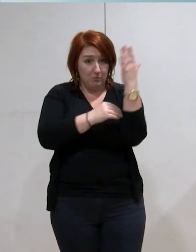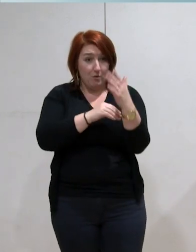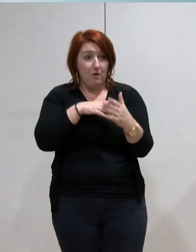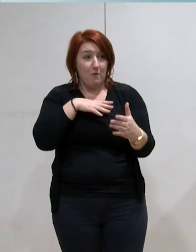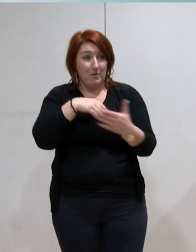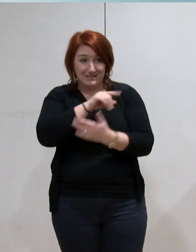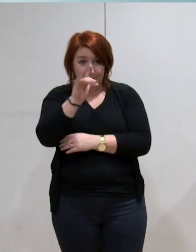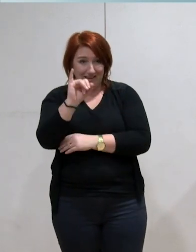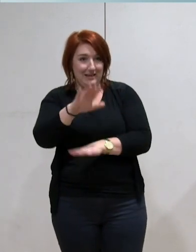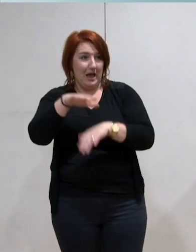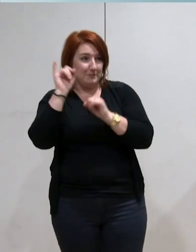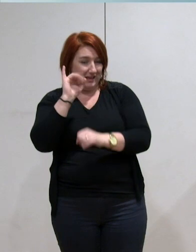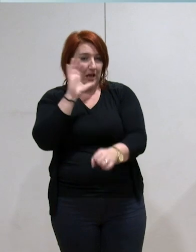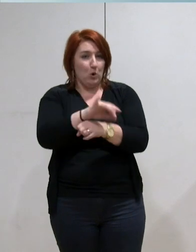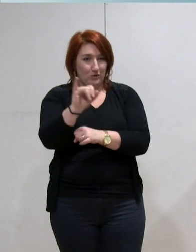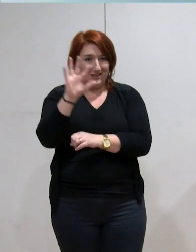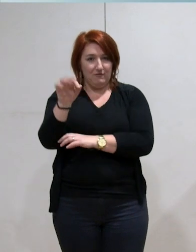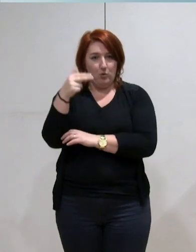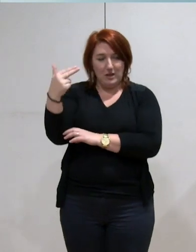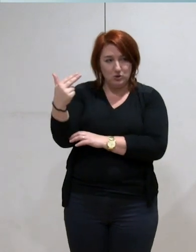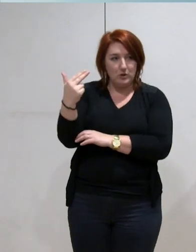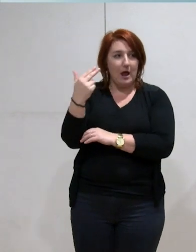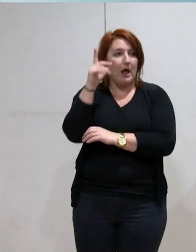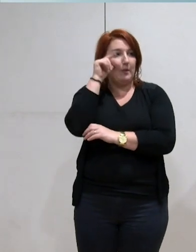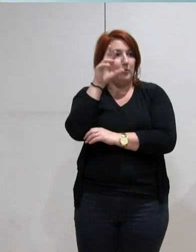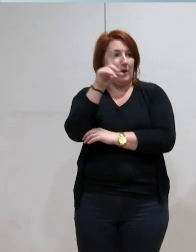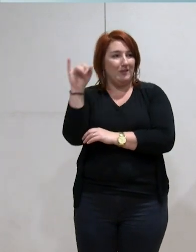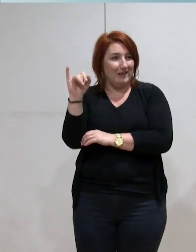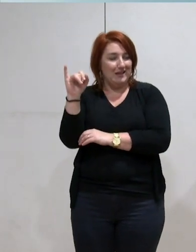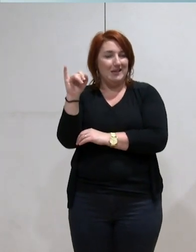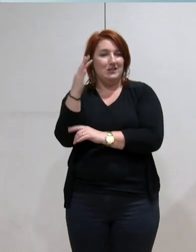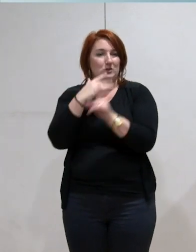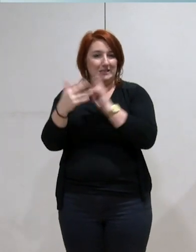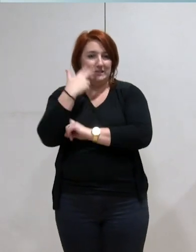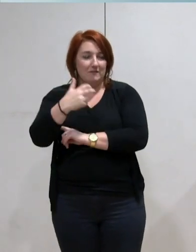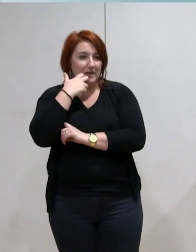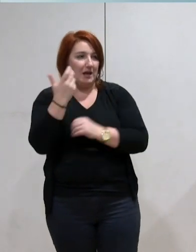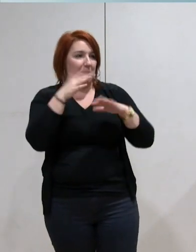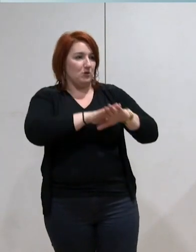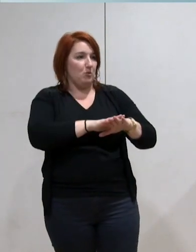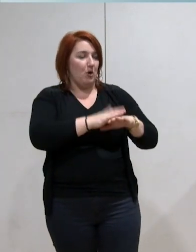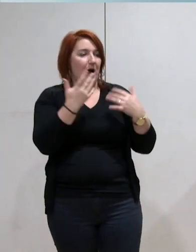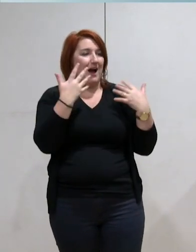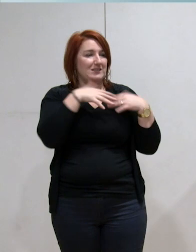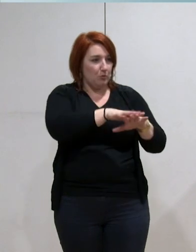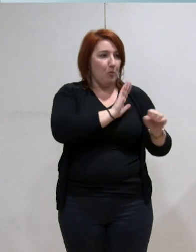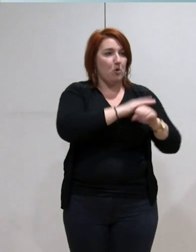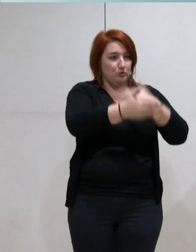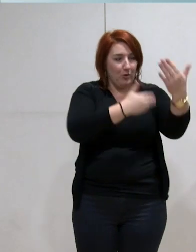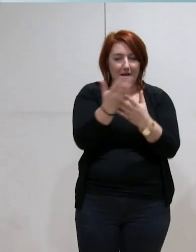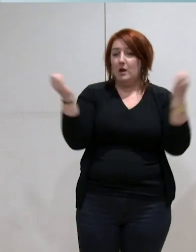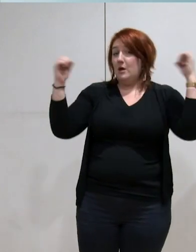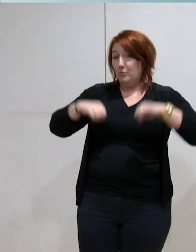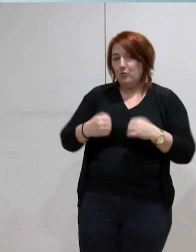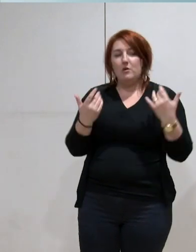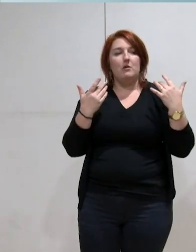contre Front national républicain udi société civile rassemblement de gauche et de progrès qui vote pour rassemblement citoyen de la gauche